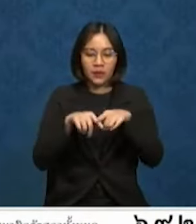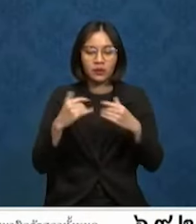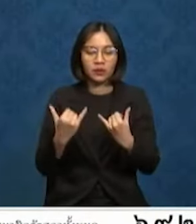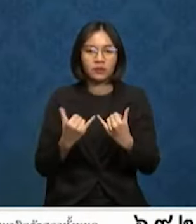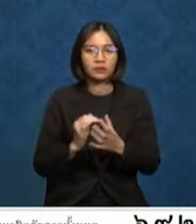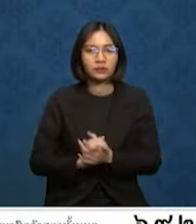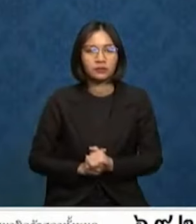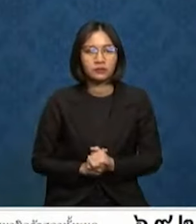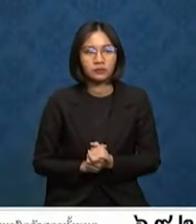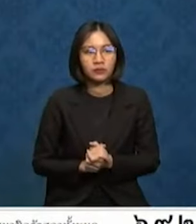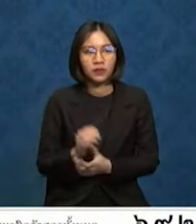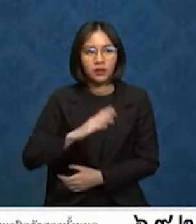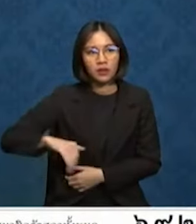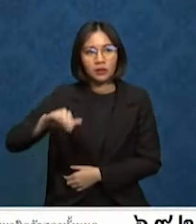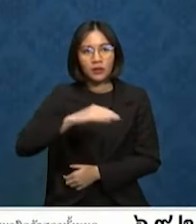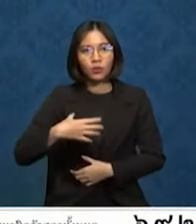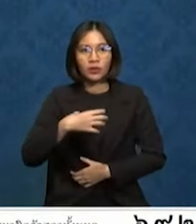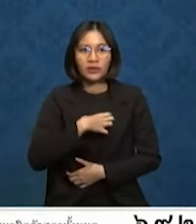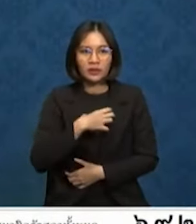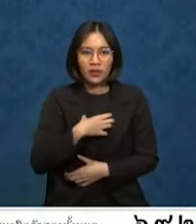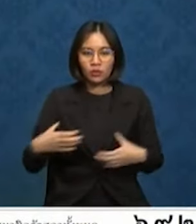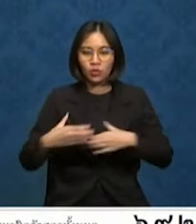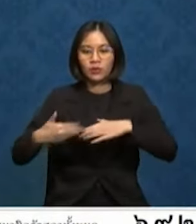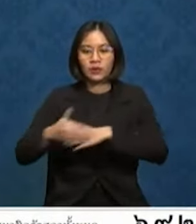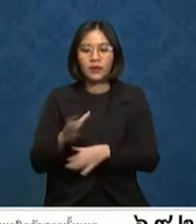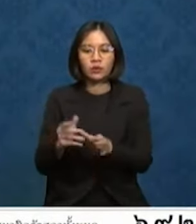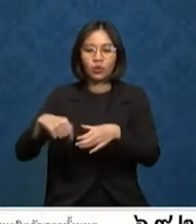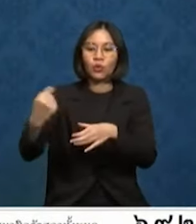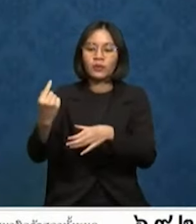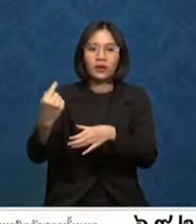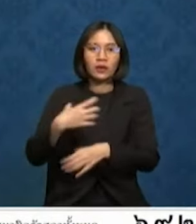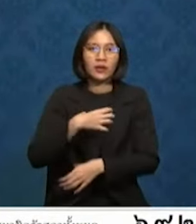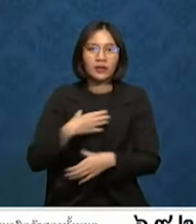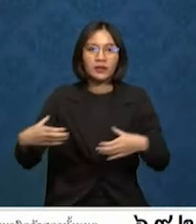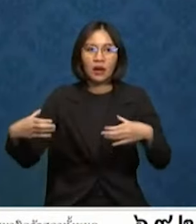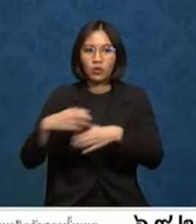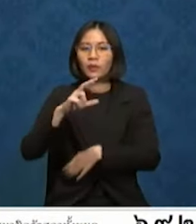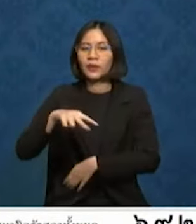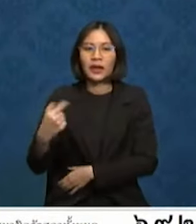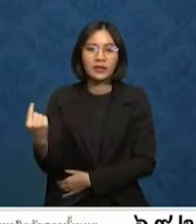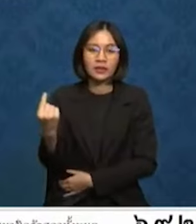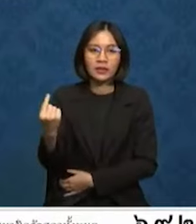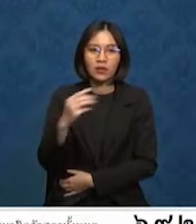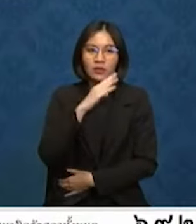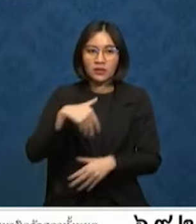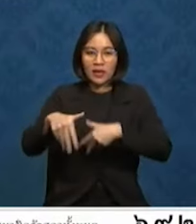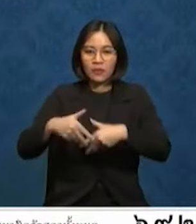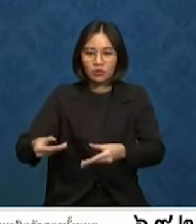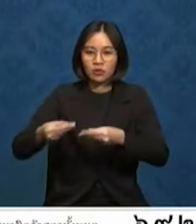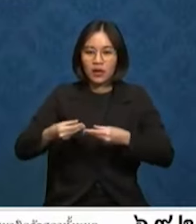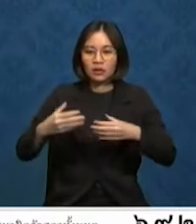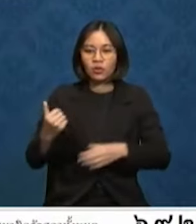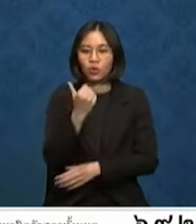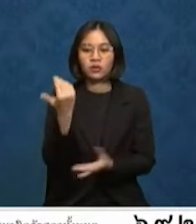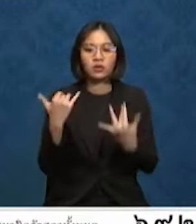มาทุกคนก็อยากตั้งรัฐบาลพรรคเดียวหมดนะครับผมนี่อยากได้รัฐบาลผมพรรคเดียวเลยนะถ้าประชาชนให้มาผมจะไม่ตั้งคน